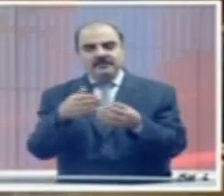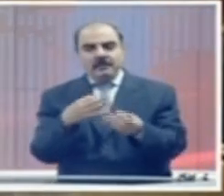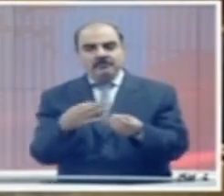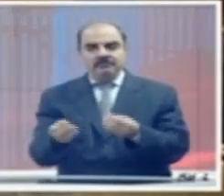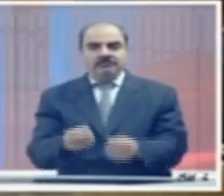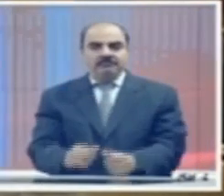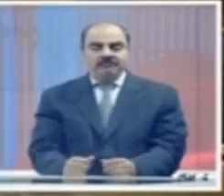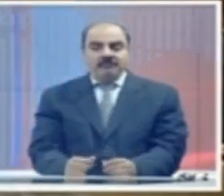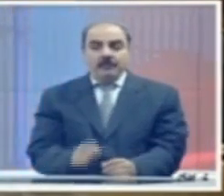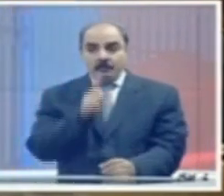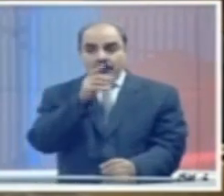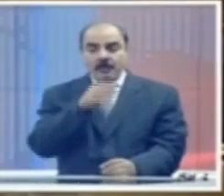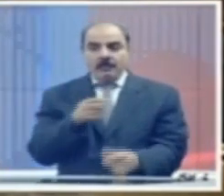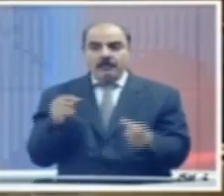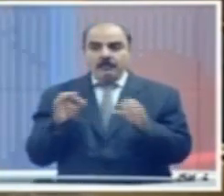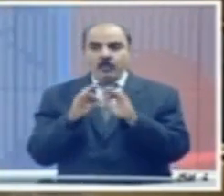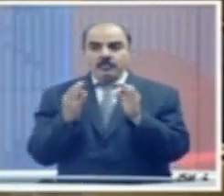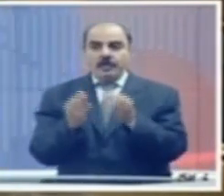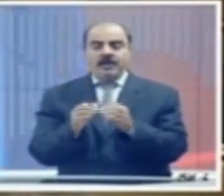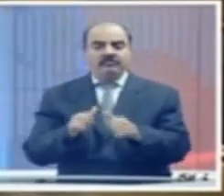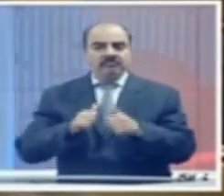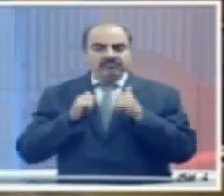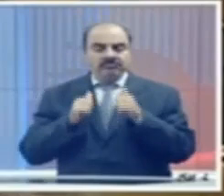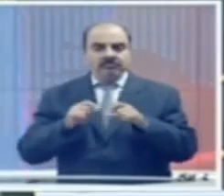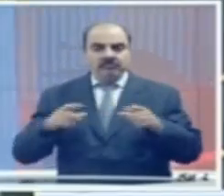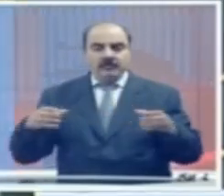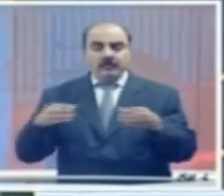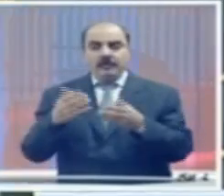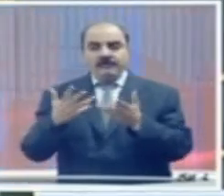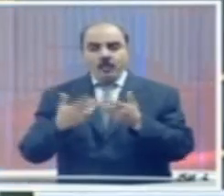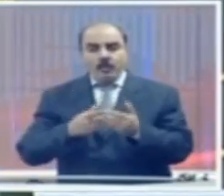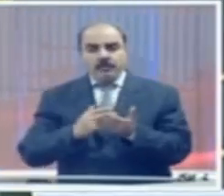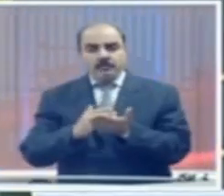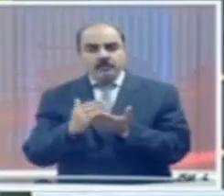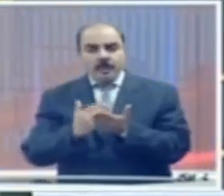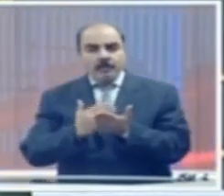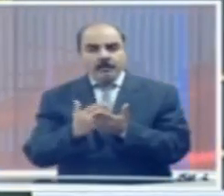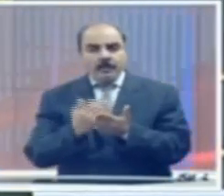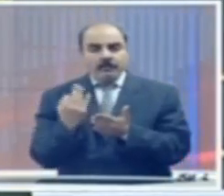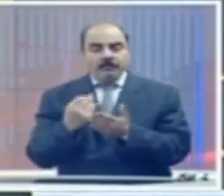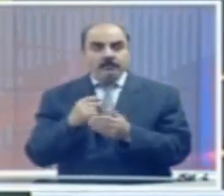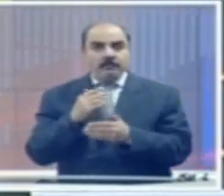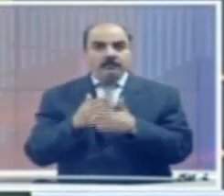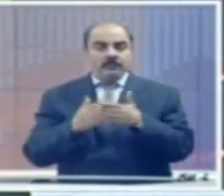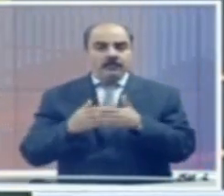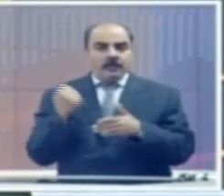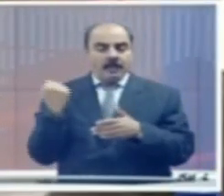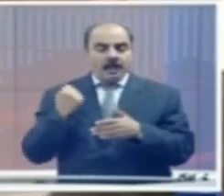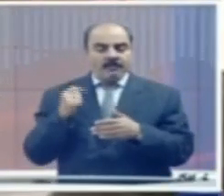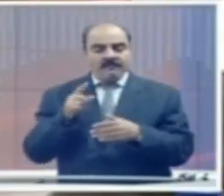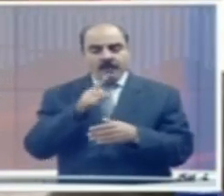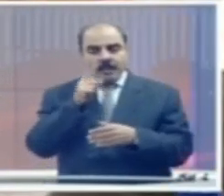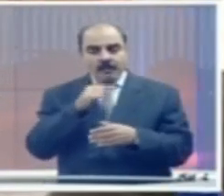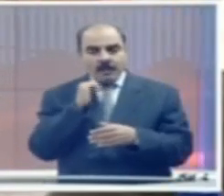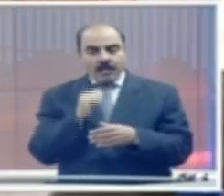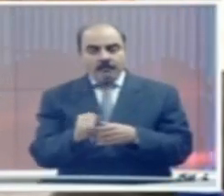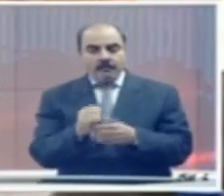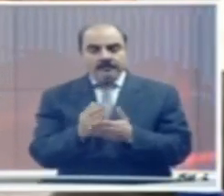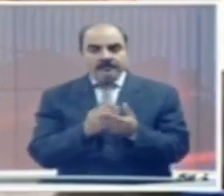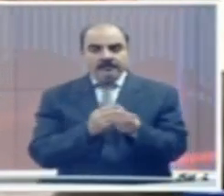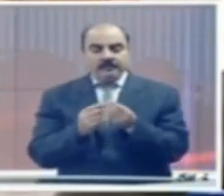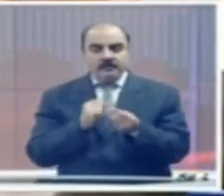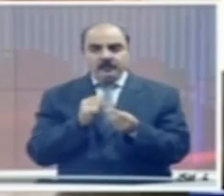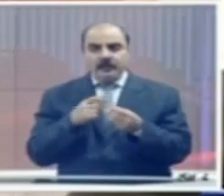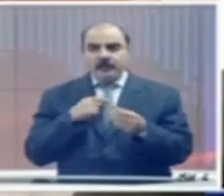المنتجات. بالقاهرة جاء انعقاد هذا المؤتمر الاقتصادي ليؤكد إشادة المؤسسات الاقتصادية الدولية ومؤشراتها التي